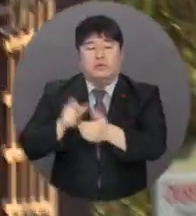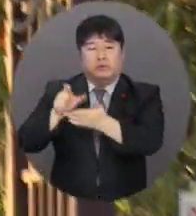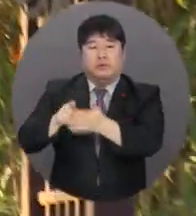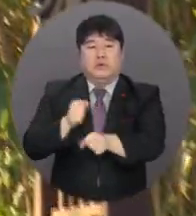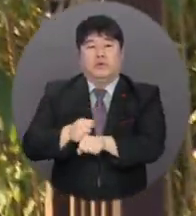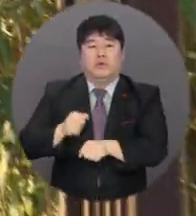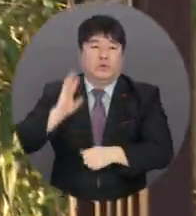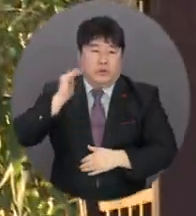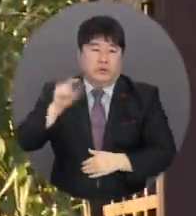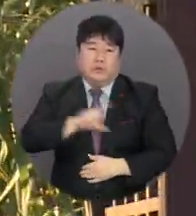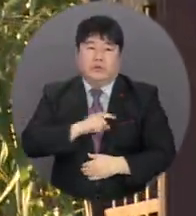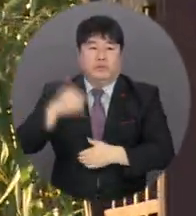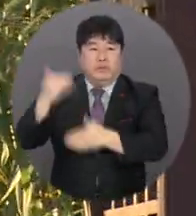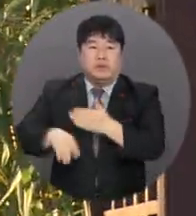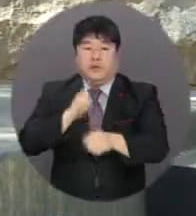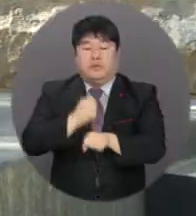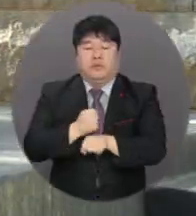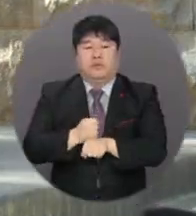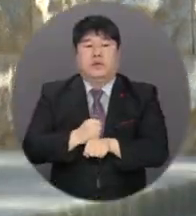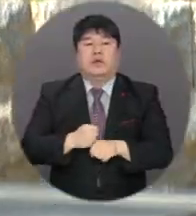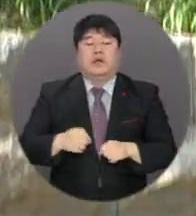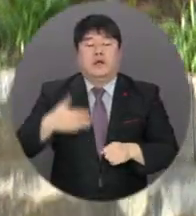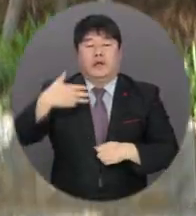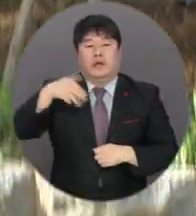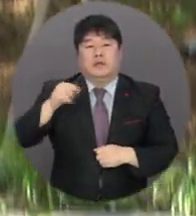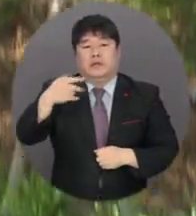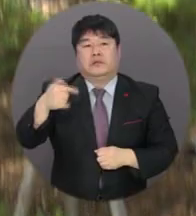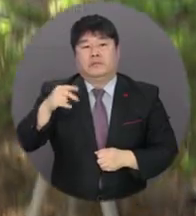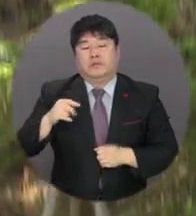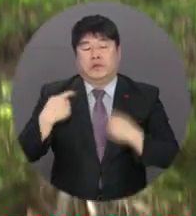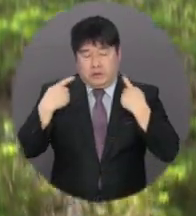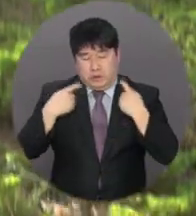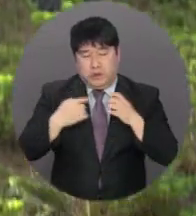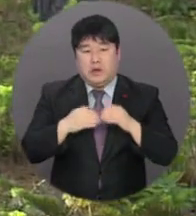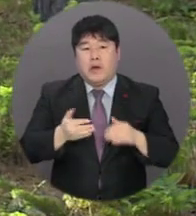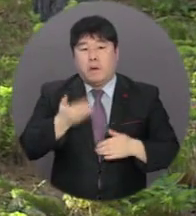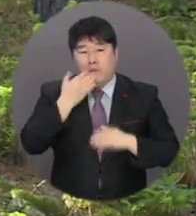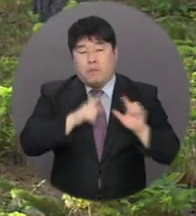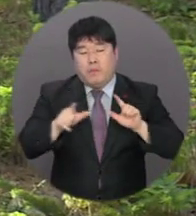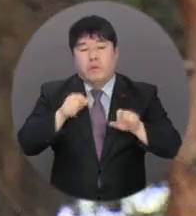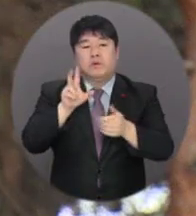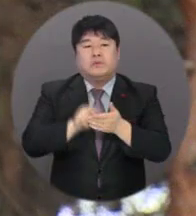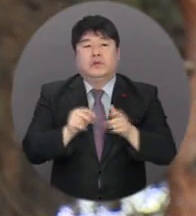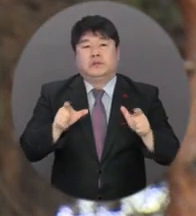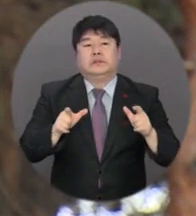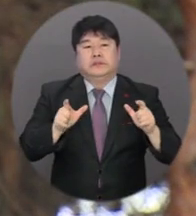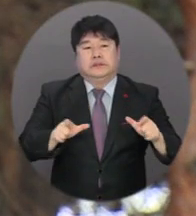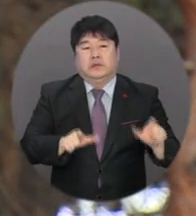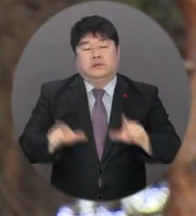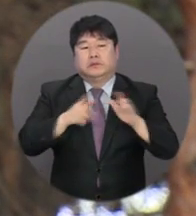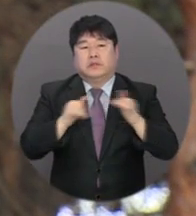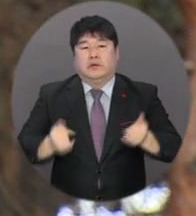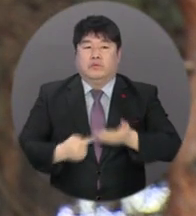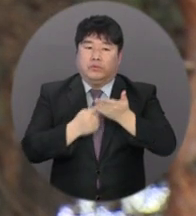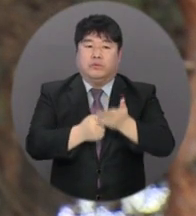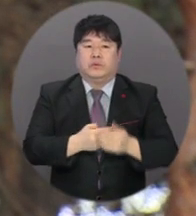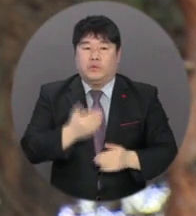발표했습니다. 청남대 관광의 생계를 의존하고 있는 지역 주민들의 동상 존치 요구도 외면할 수 없었다고